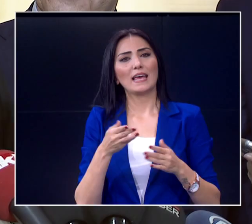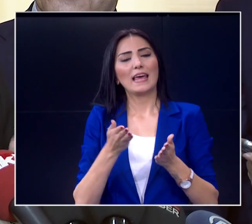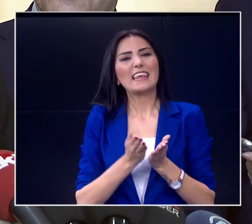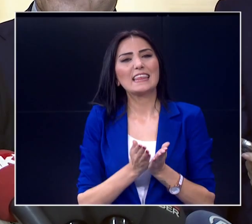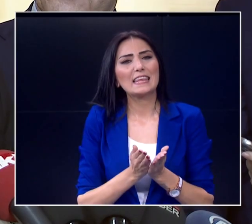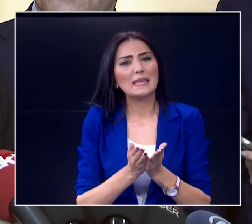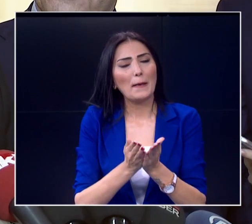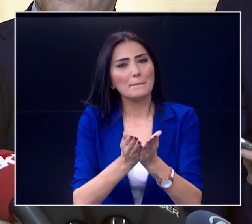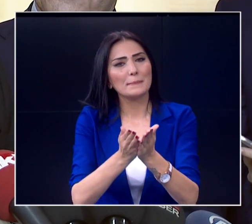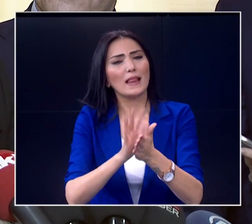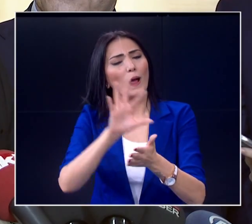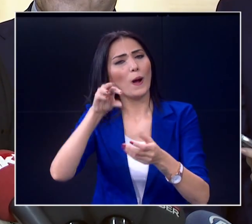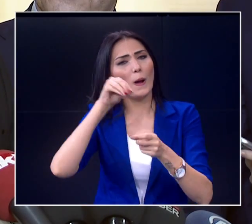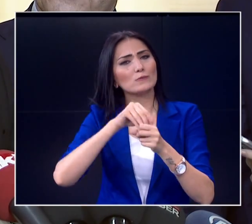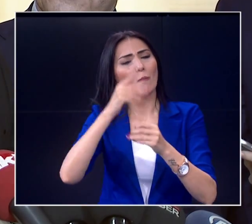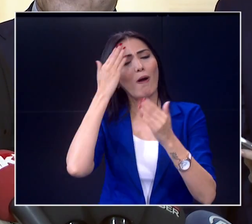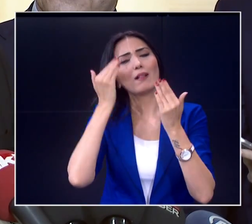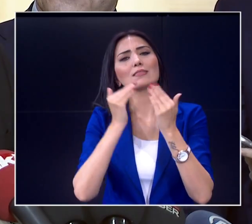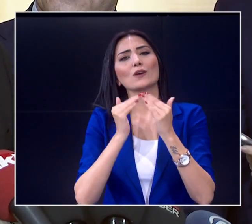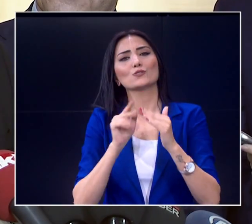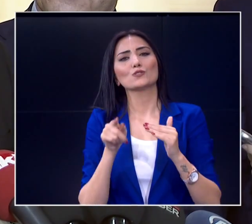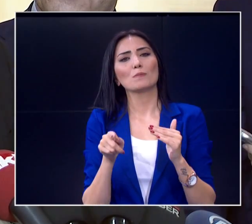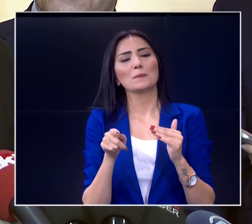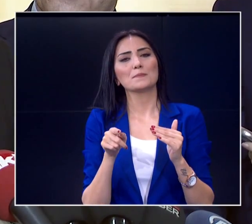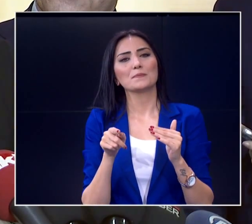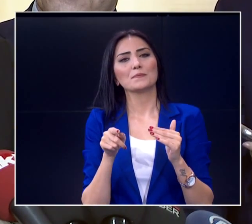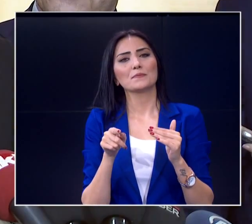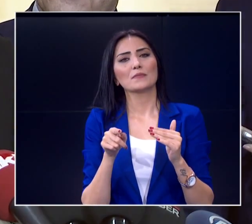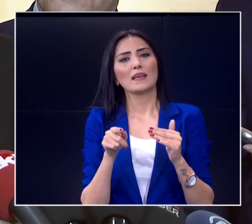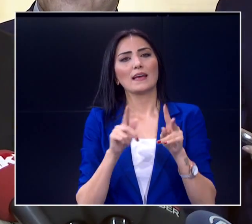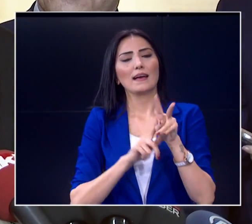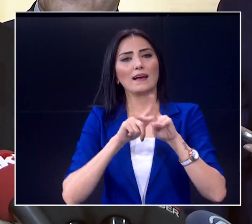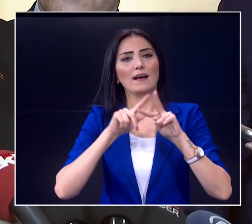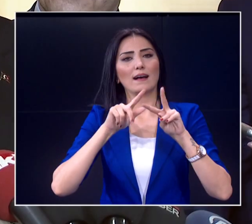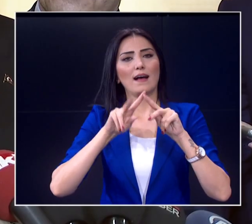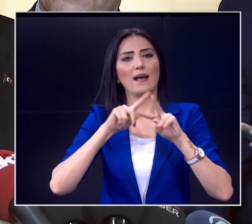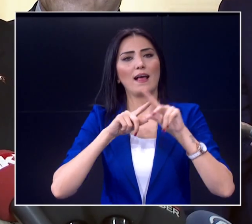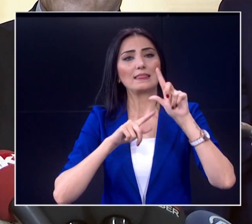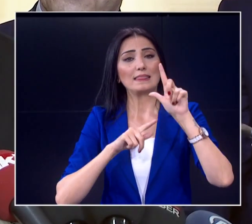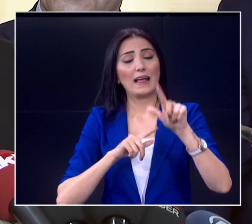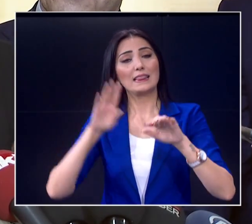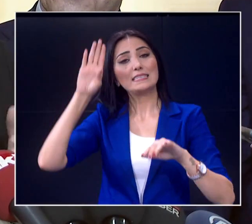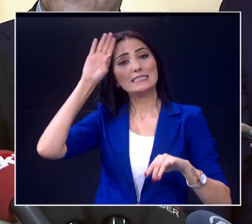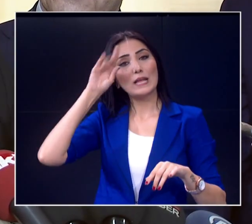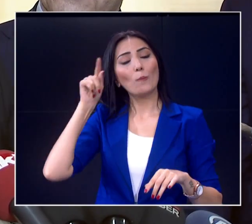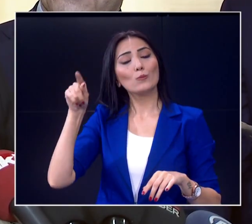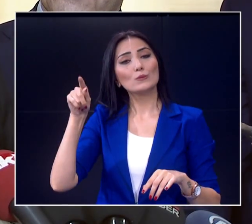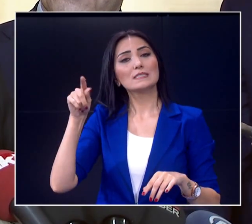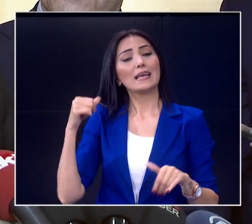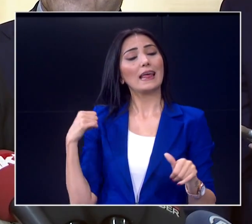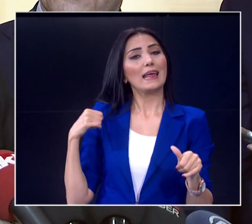gemileri, diğer gemileri kapsayan bir anlaşma. Kanal İstanbul ise